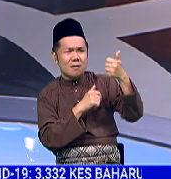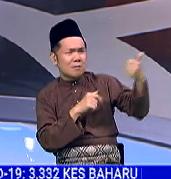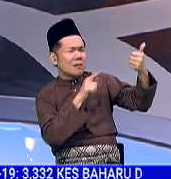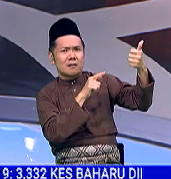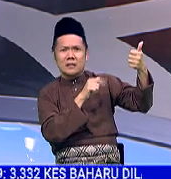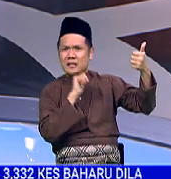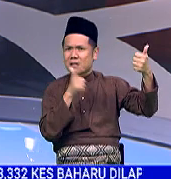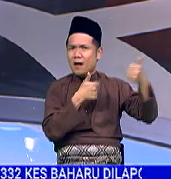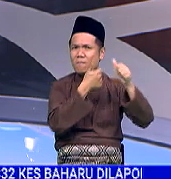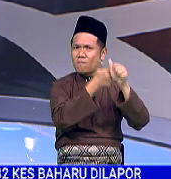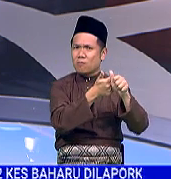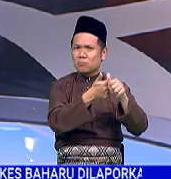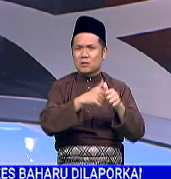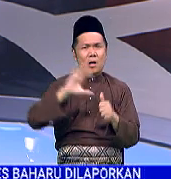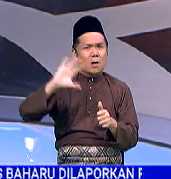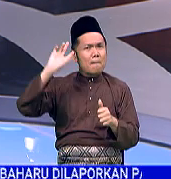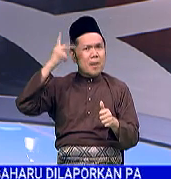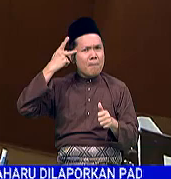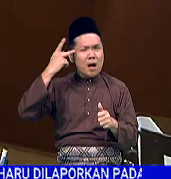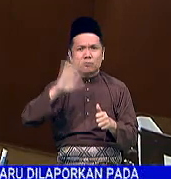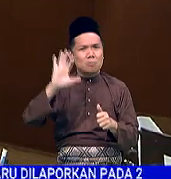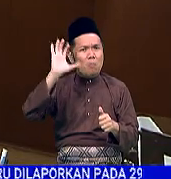tidak mengikut perlembagaan.